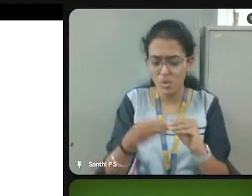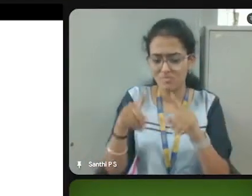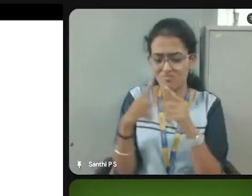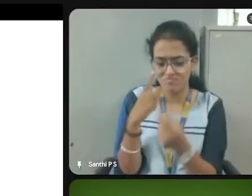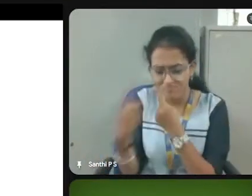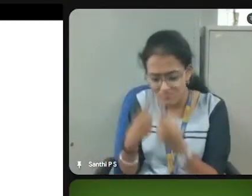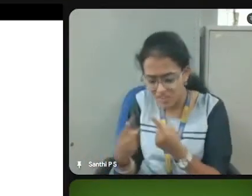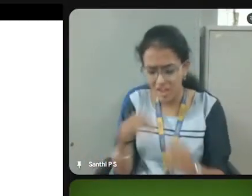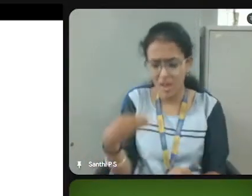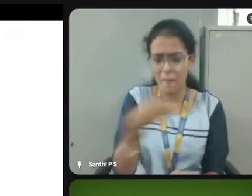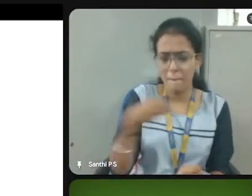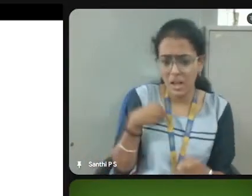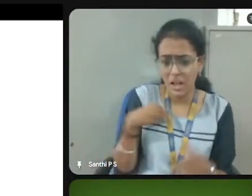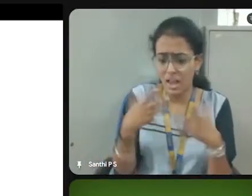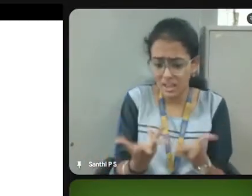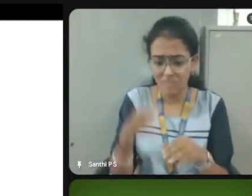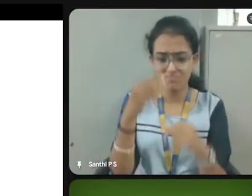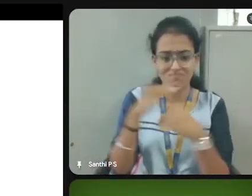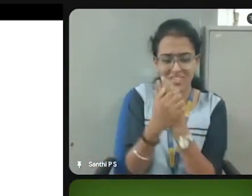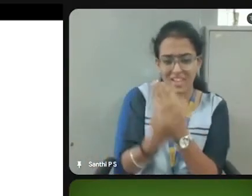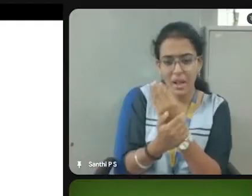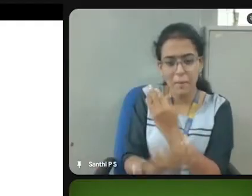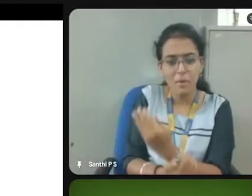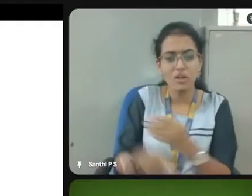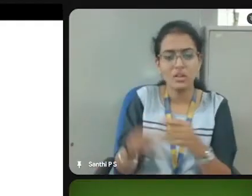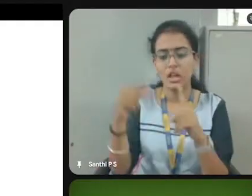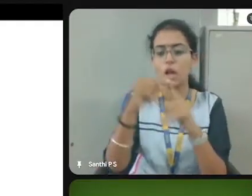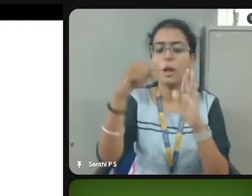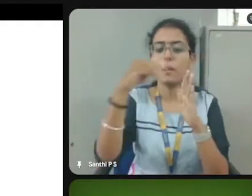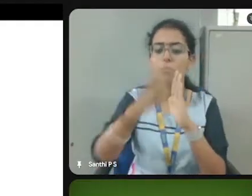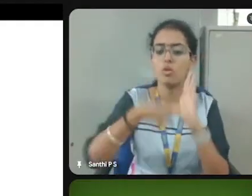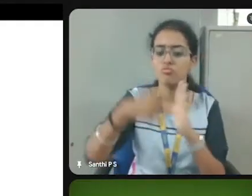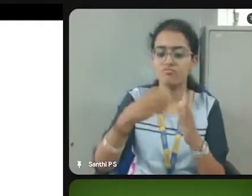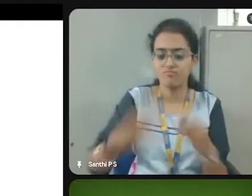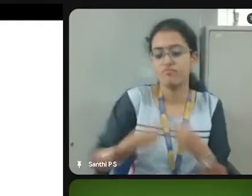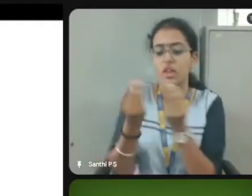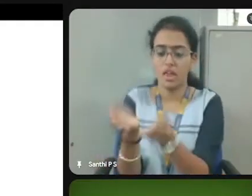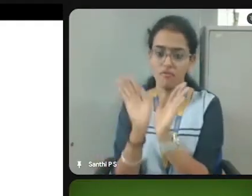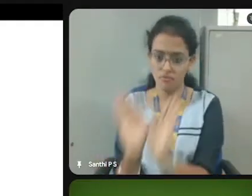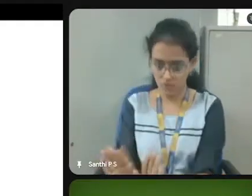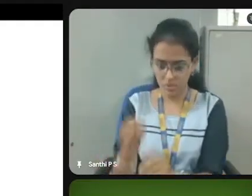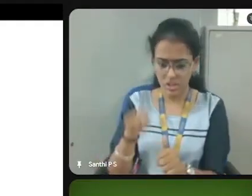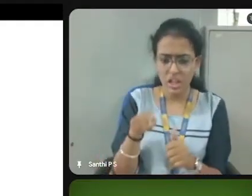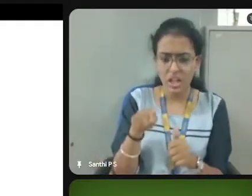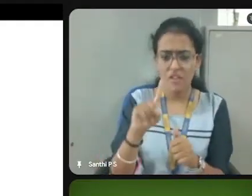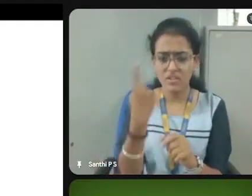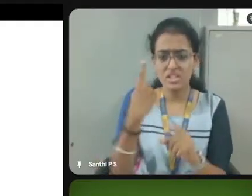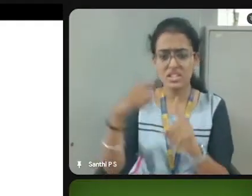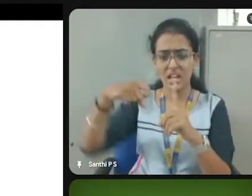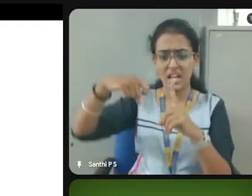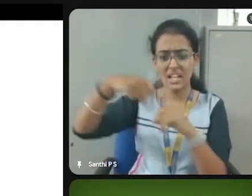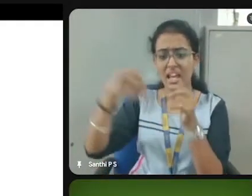അവർക്ക് വേണ്ട മെഡിക്കേഷൻസും തെറപ്പിയും എല്ലാം ഈ പ്രോജക്റ്റ് വഴി ലഭ്യമാകുന്നുണ്ട്. അതിനു വേണ്ടിയിട്ട് നിങ്ങൾ